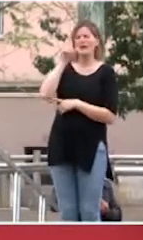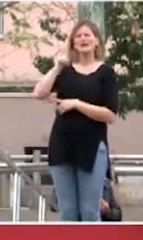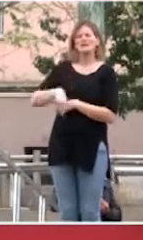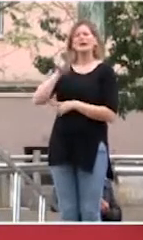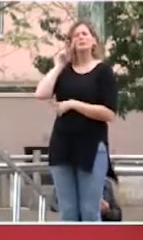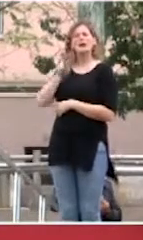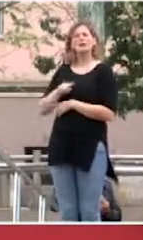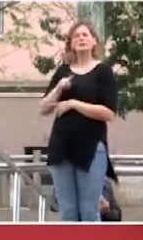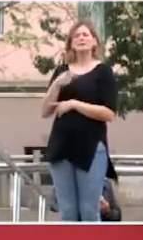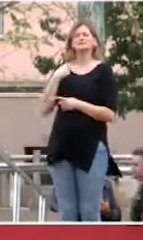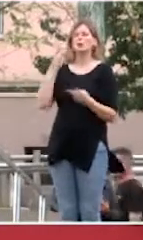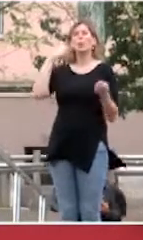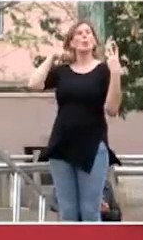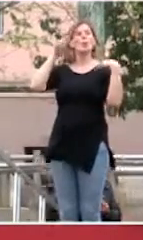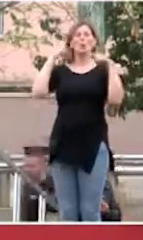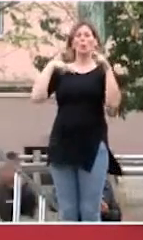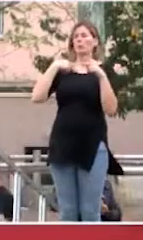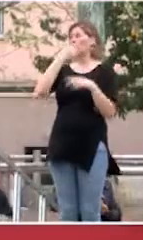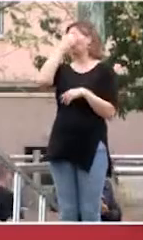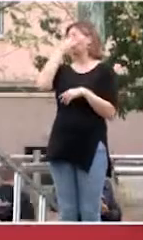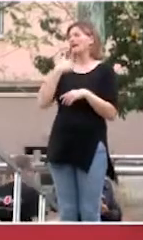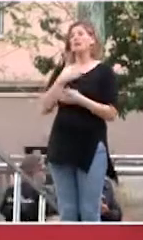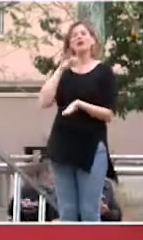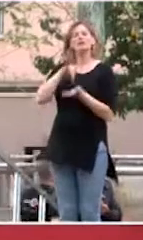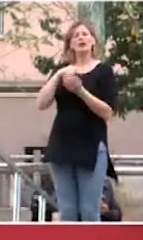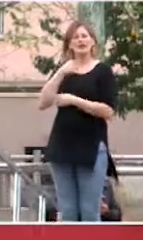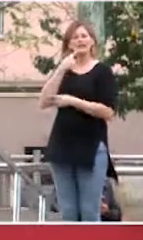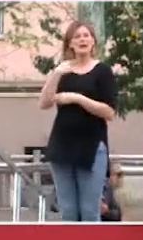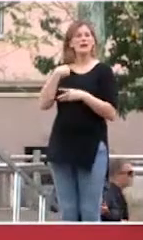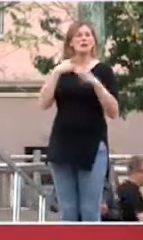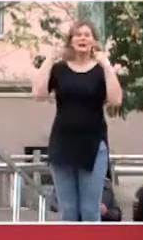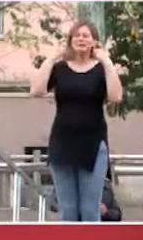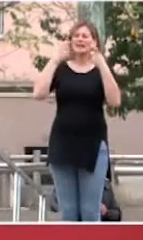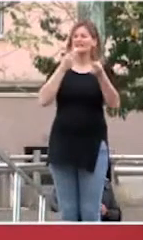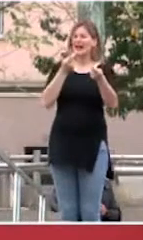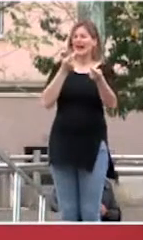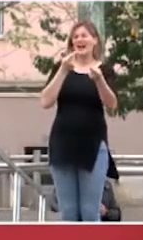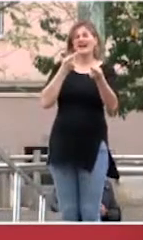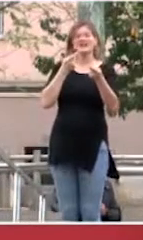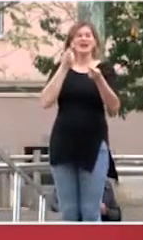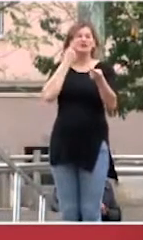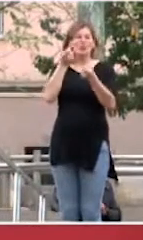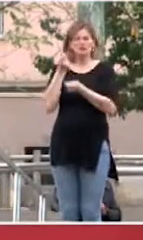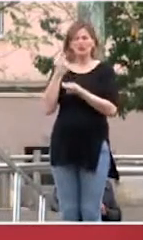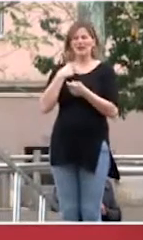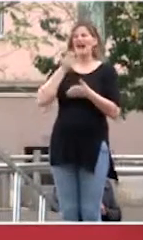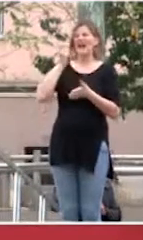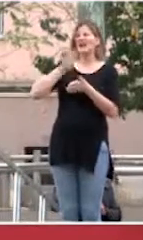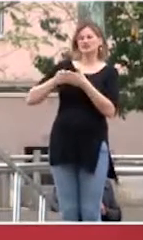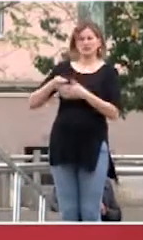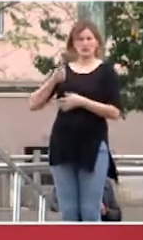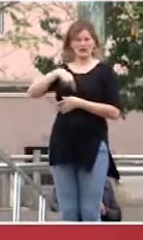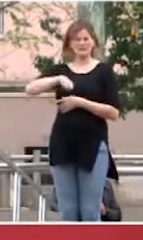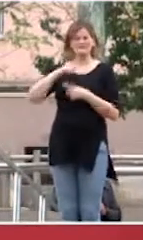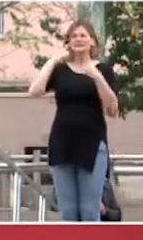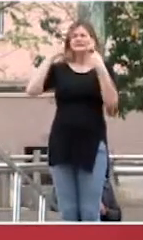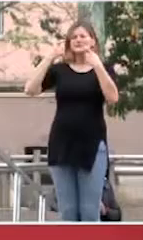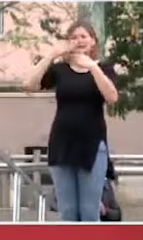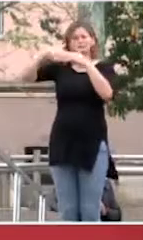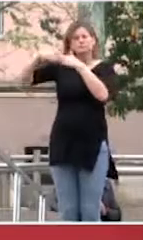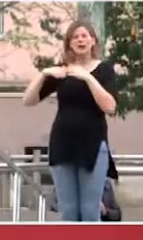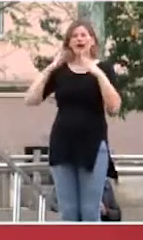hem vist també mirar cap a una altra banda quan els hem dit que la forma de regular els lloguers a la ciutat, els lloguers abusius, de limitar-los,